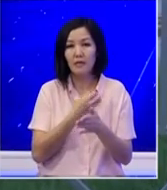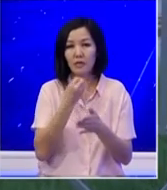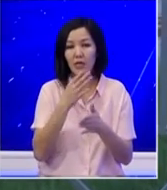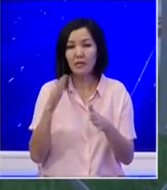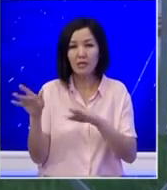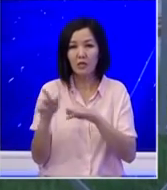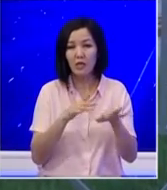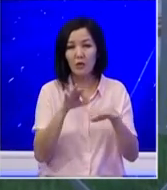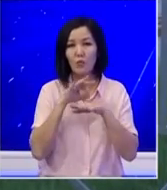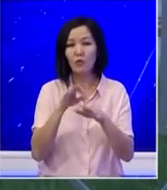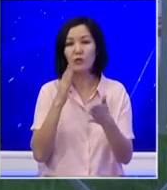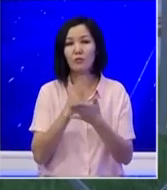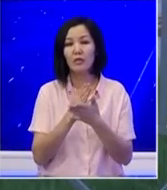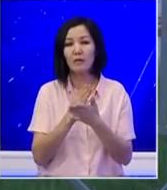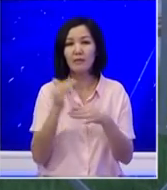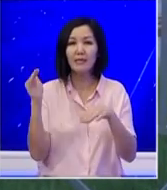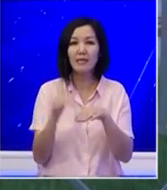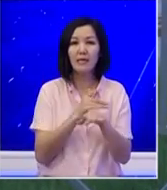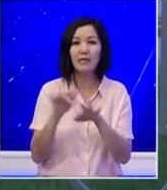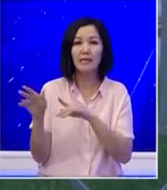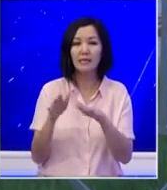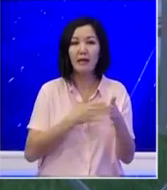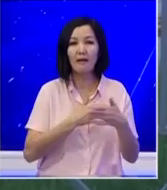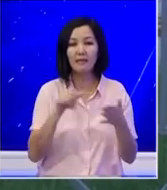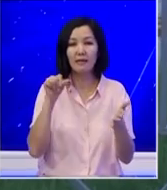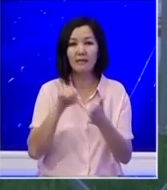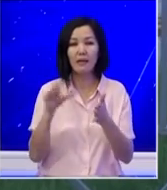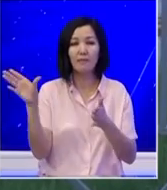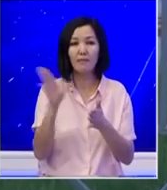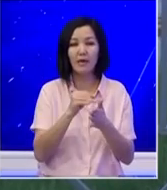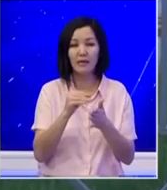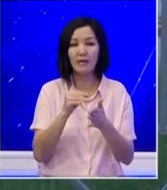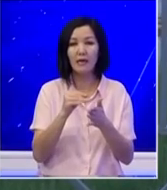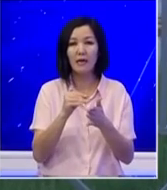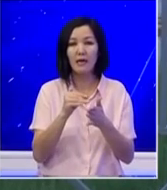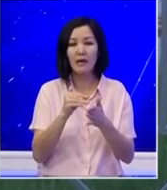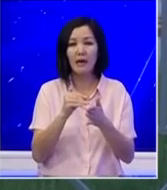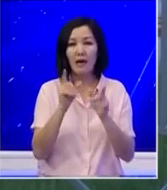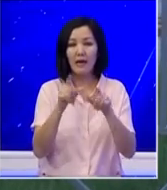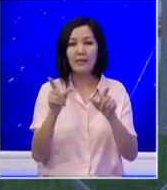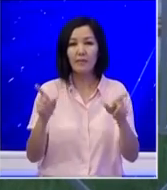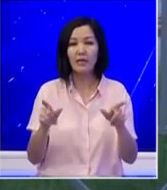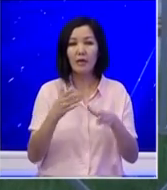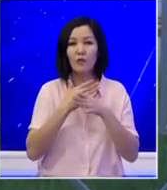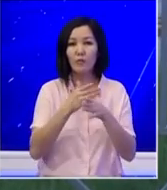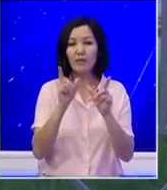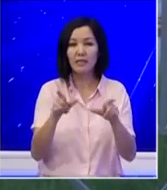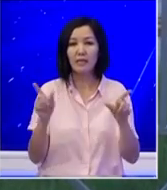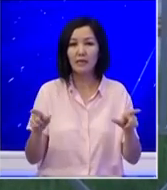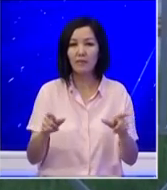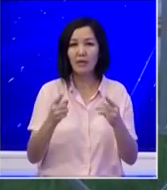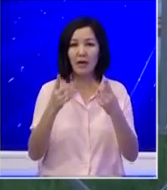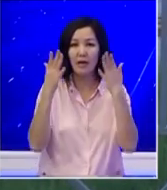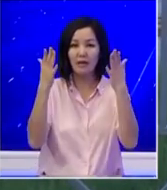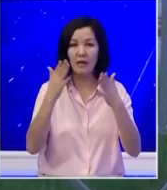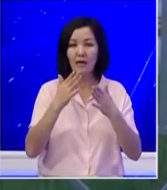да осындай игі іске атсалысқан барша осы жамағаттарымызға көмектескен адамдарға Алла разы